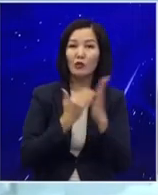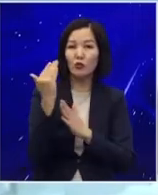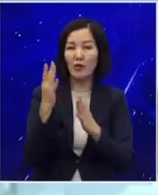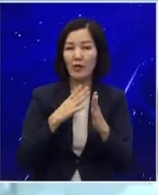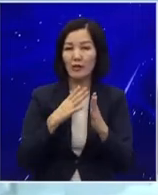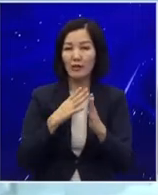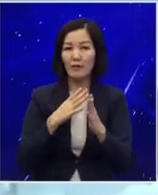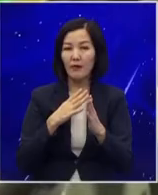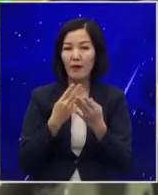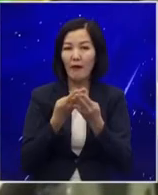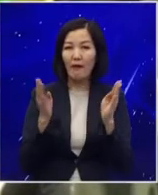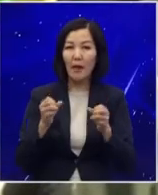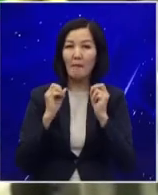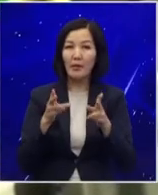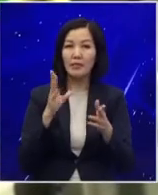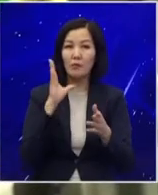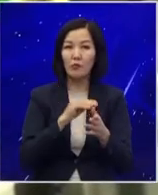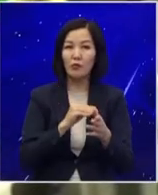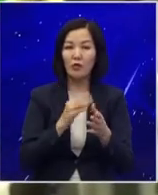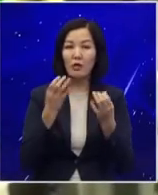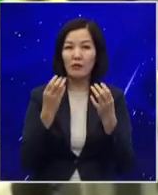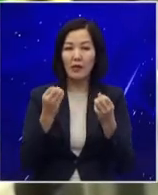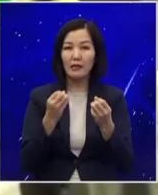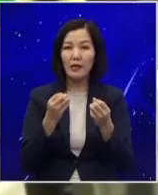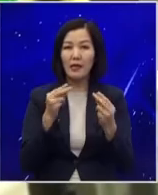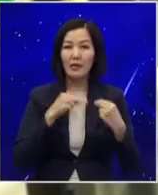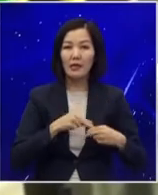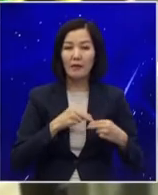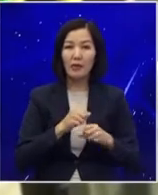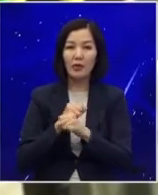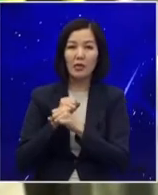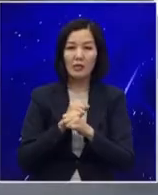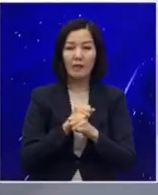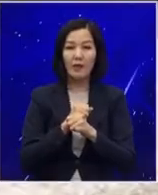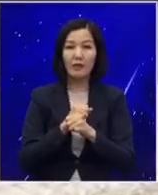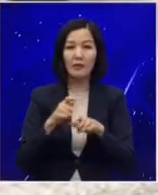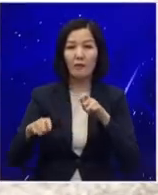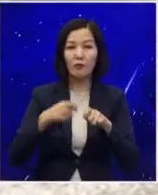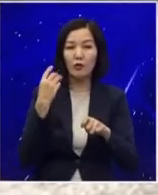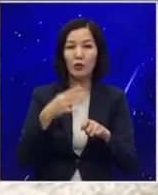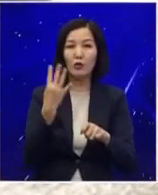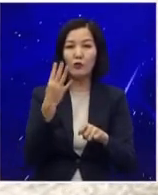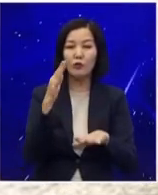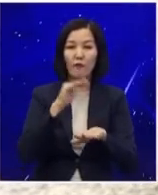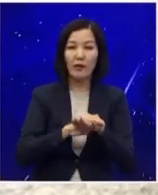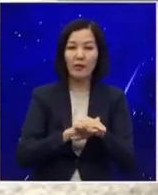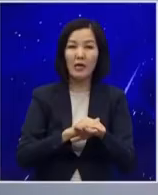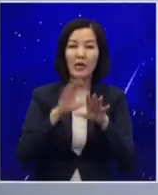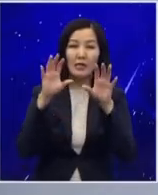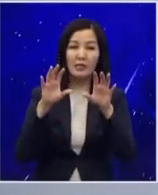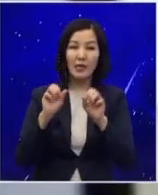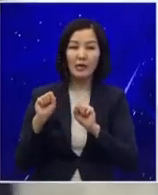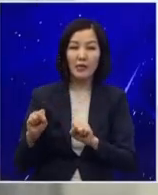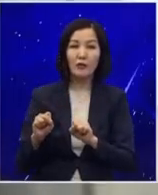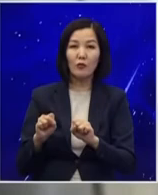арттырып, айналасына қауіп төндірген. Бұдан басқа еңбек және демалыс режимін бұзудың 43 фактісі, сақтандыру заңнамасын бұза